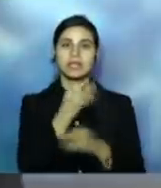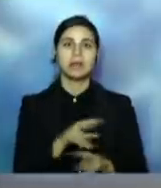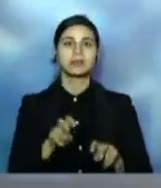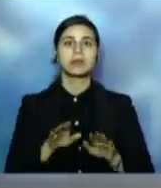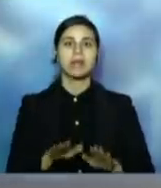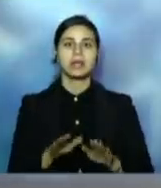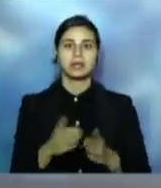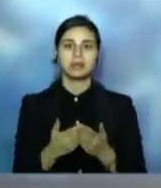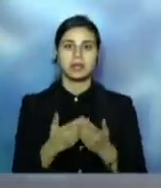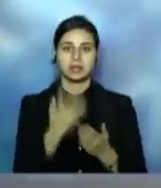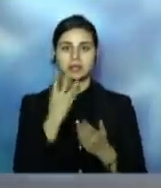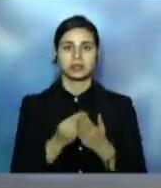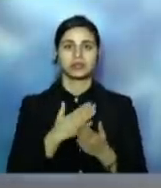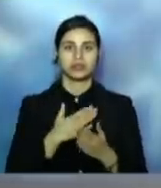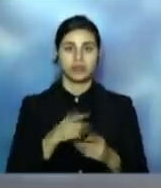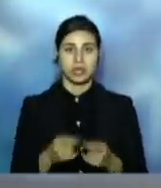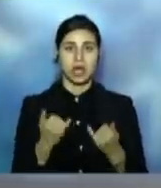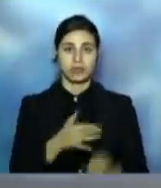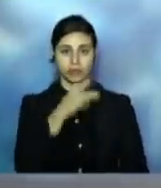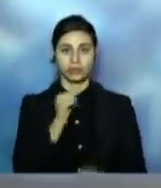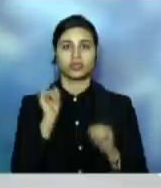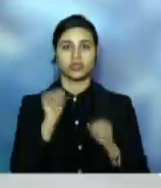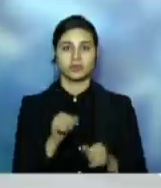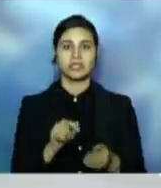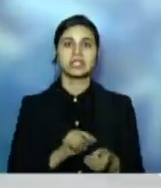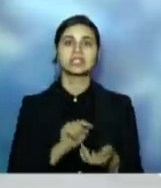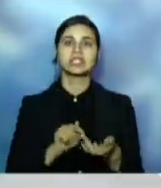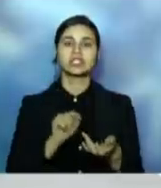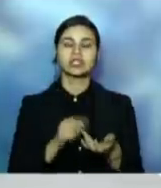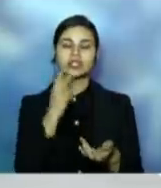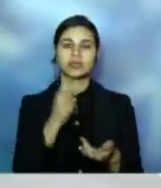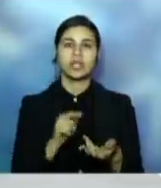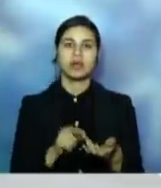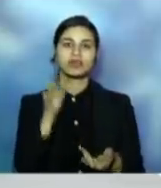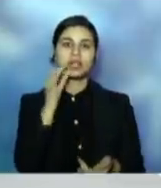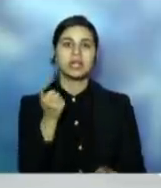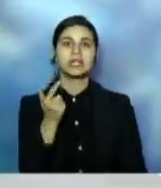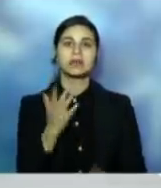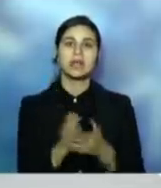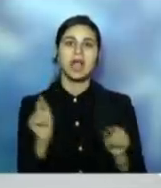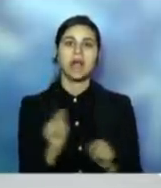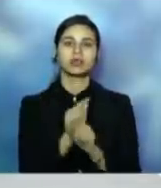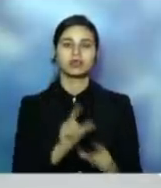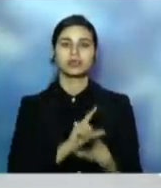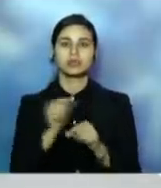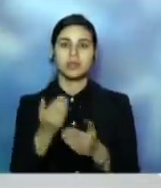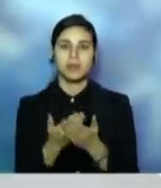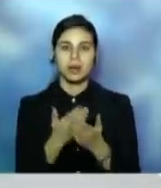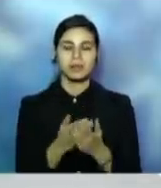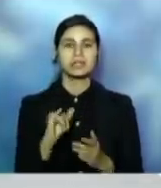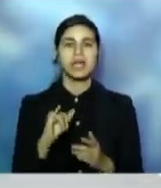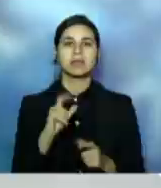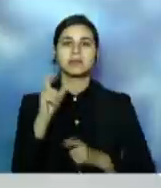ადგილას, აი ჩვენ სტუდიაში ამ წუთში შეგვიძლია სისხლში შაქარი ან სადღაც ექსკურსიაზე, სადღაც თუნდაც ავტობუსში,